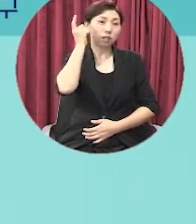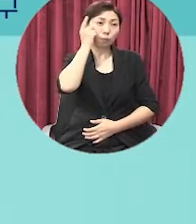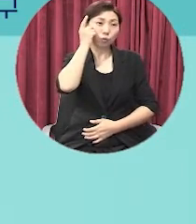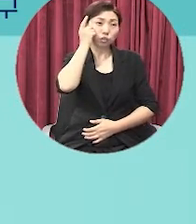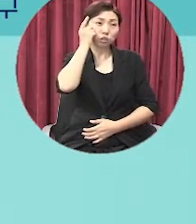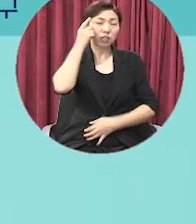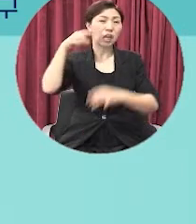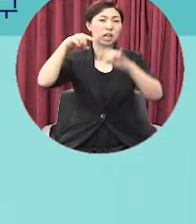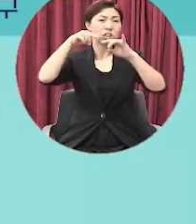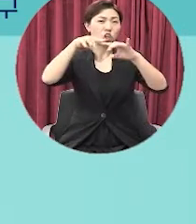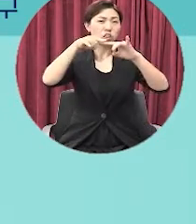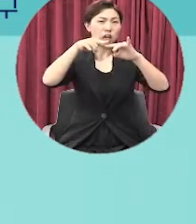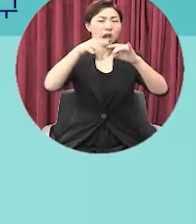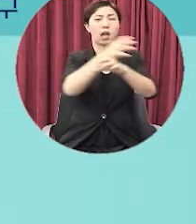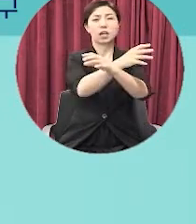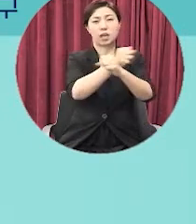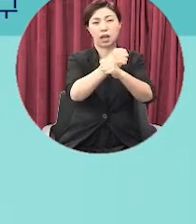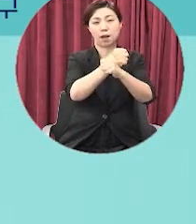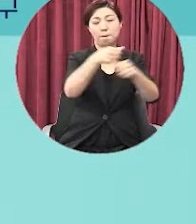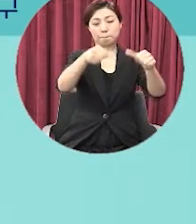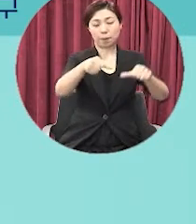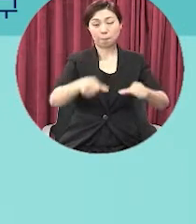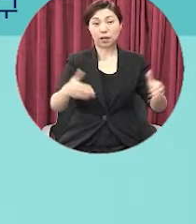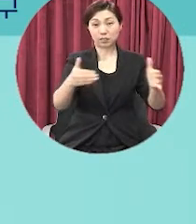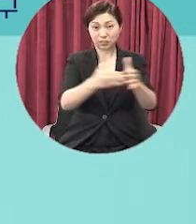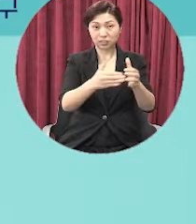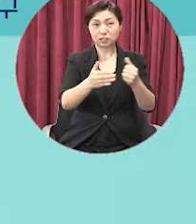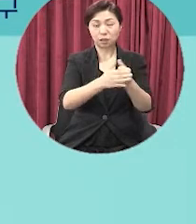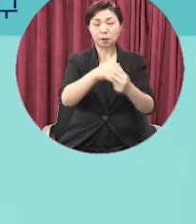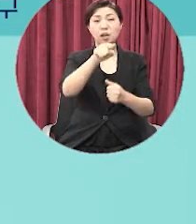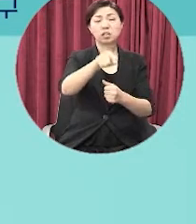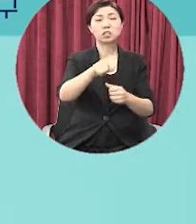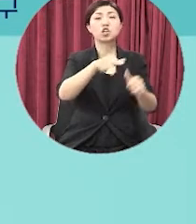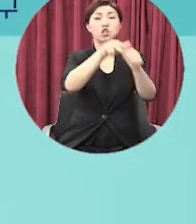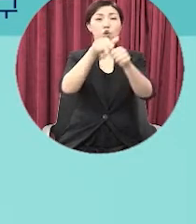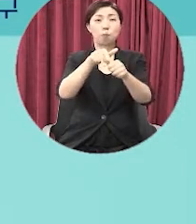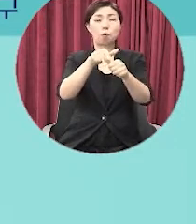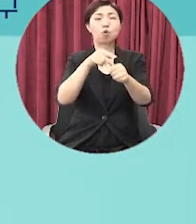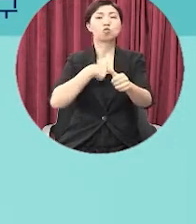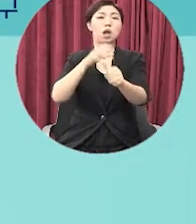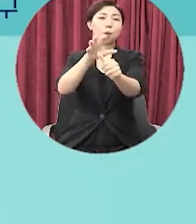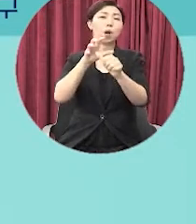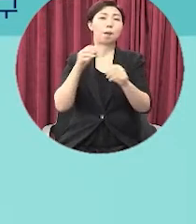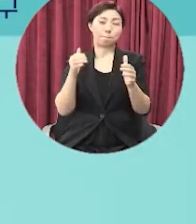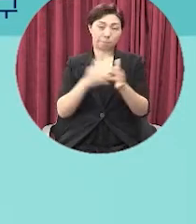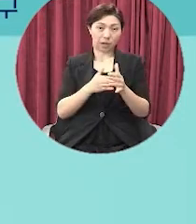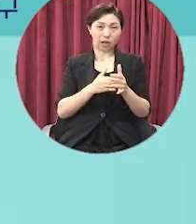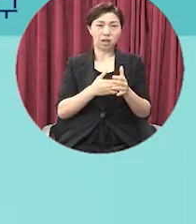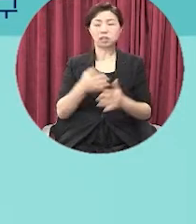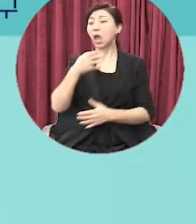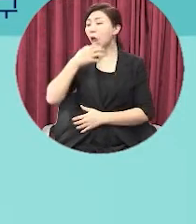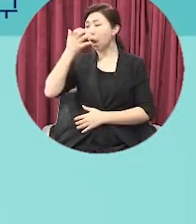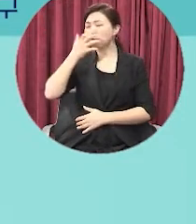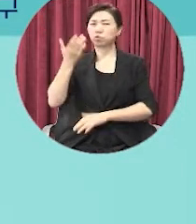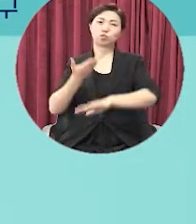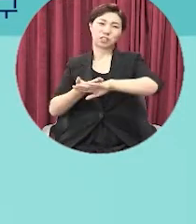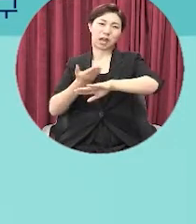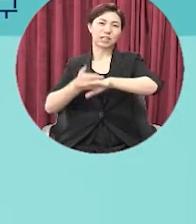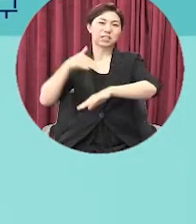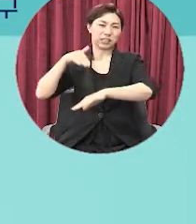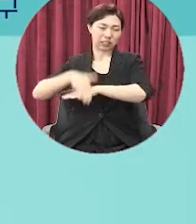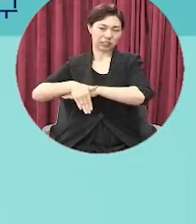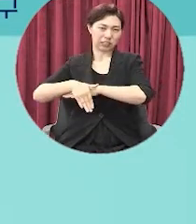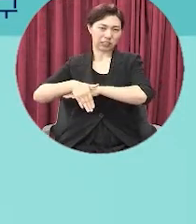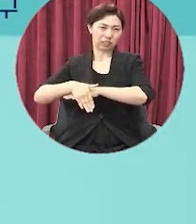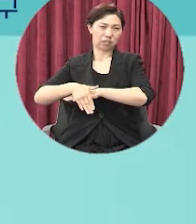있어서 직접 구입 획득을 하고 그쵸 클라우드를 톤 서버가 펄은 좀 복잡한 부분이 있는데 현재 아직은 안 연결하는